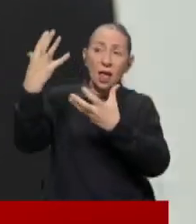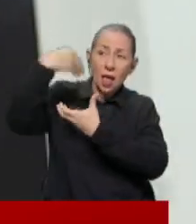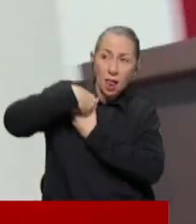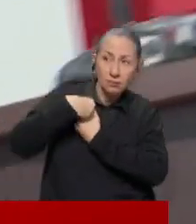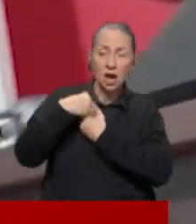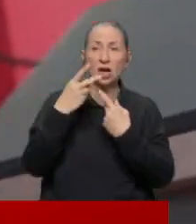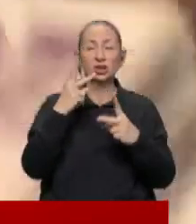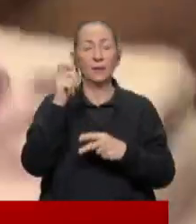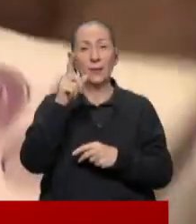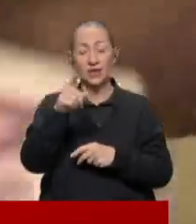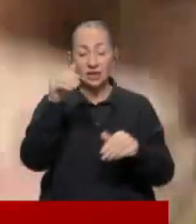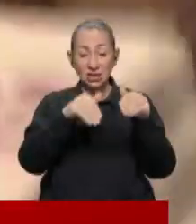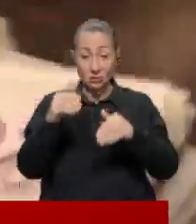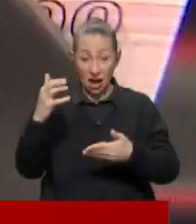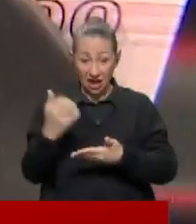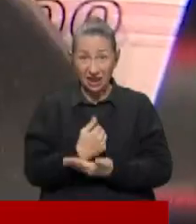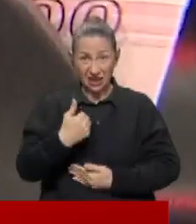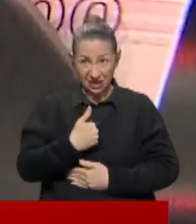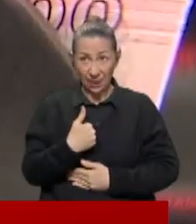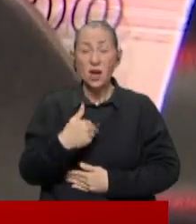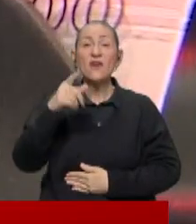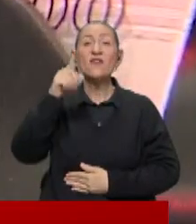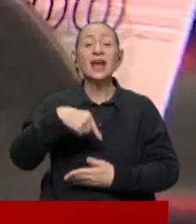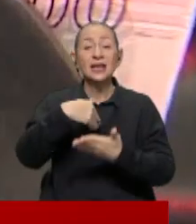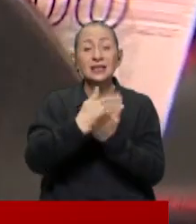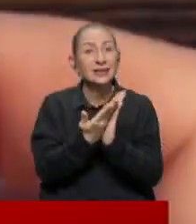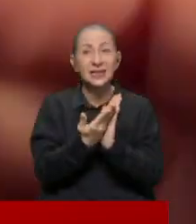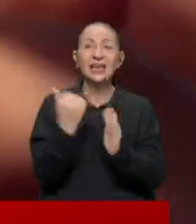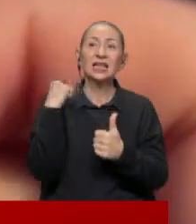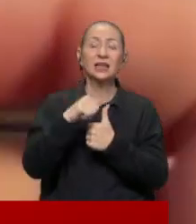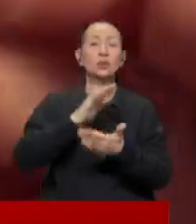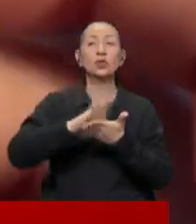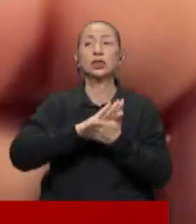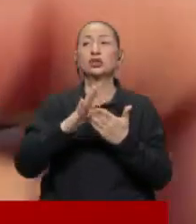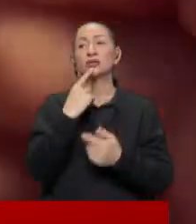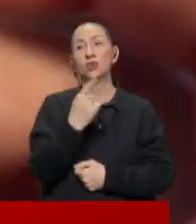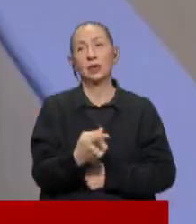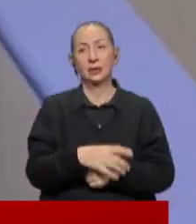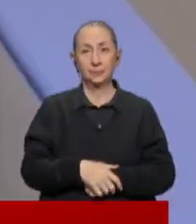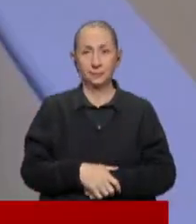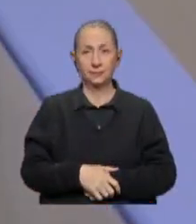ilgili açıklama yaptı. Seçimin kazanılması halinde vergi dilimlerinin yeniden düzenleneceğini söyledi.